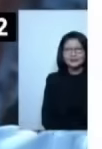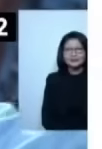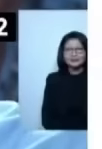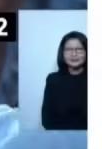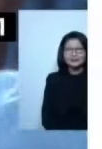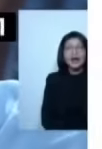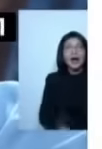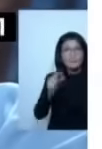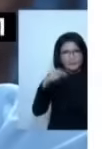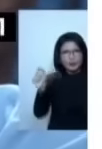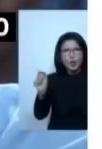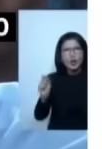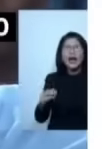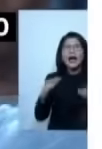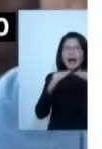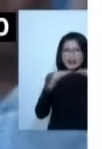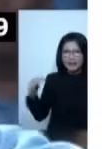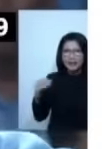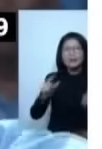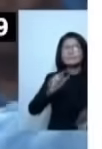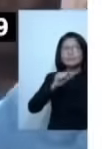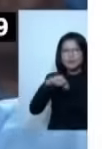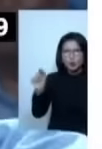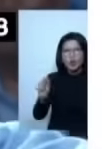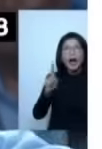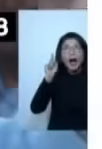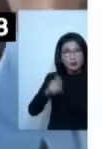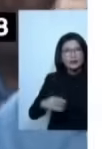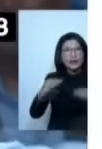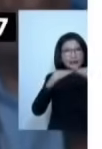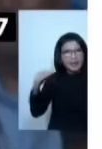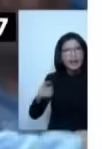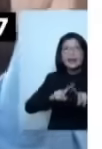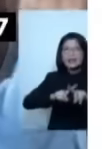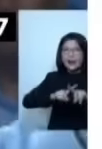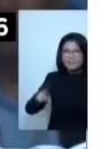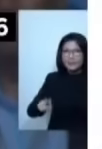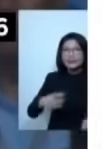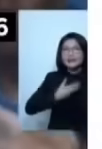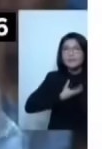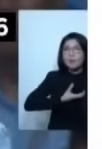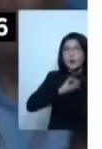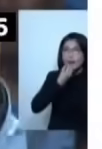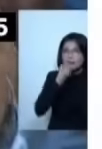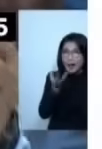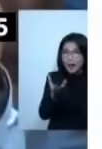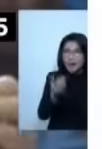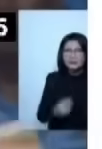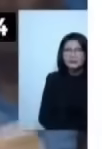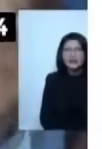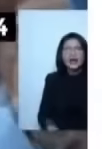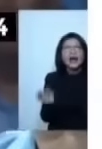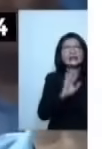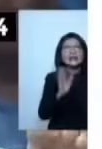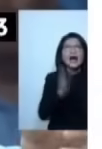capres idolanya capres yang didukungnya untuk menyampaikan gagasan dan beradu visi misi dan diketahui juga masyarakat setempat juga